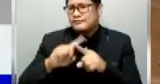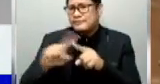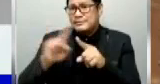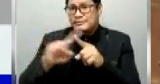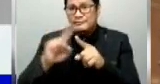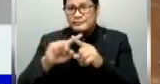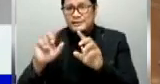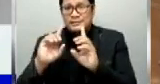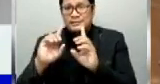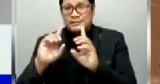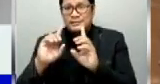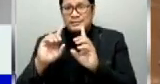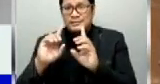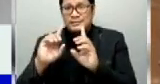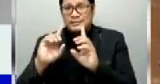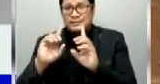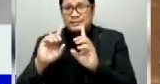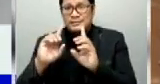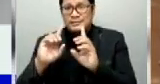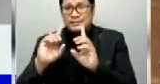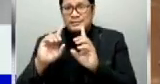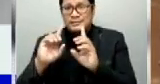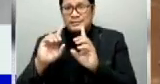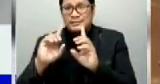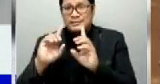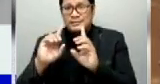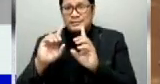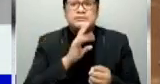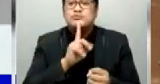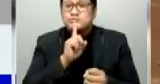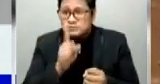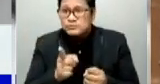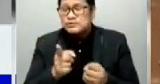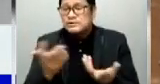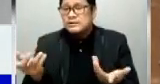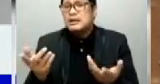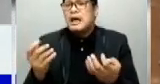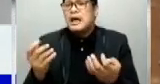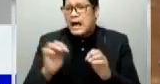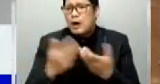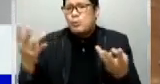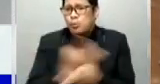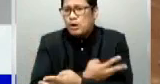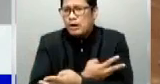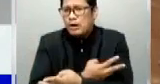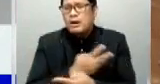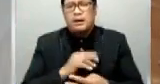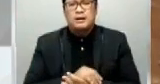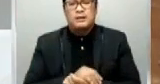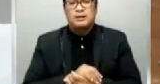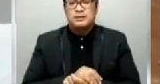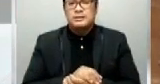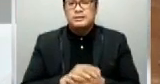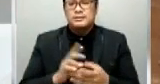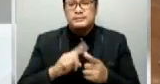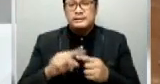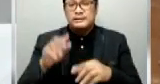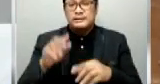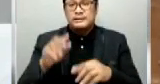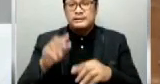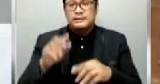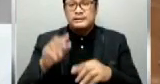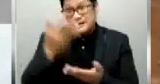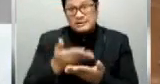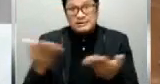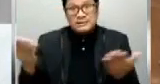talamak, ito ay gaano kalala, at i-remind, no, paalalahanan yung ating mga